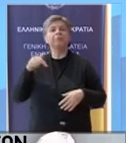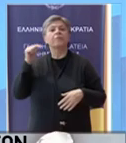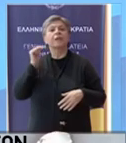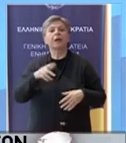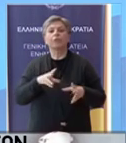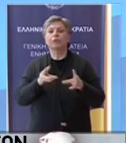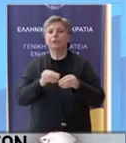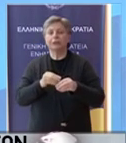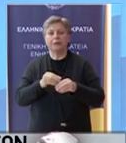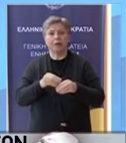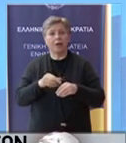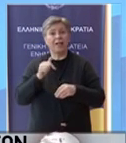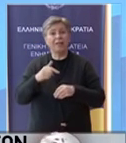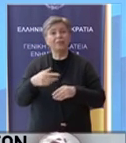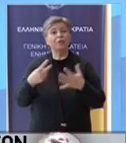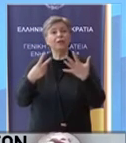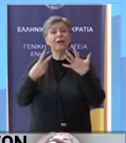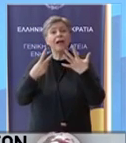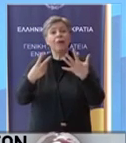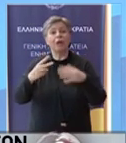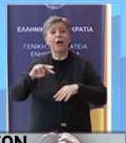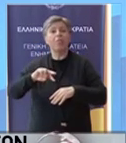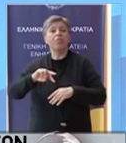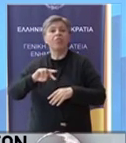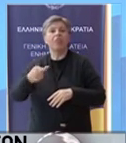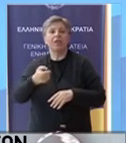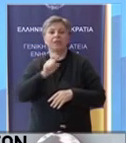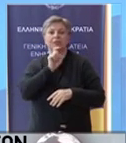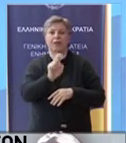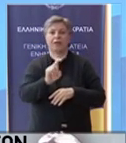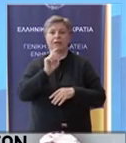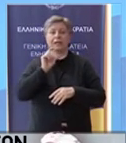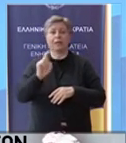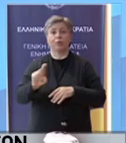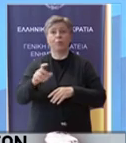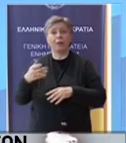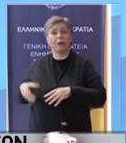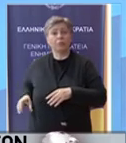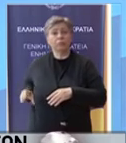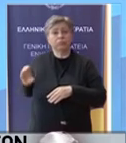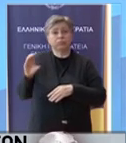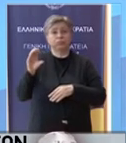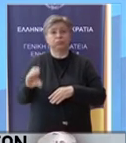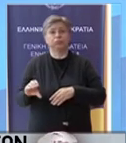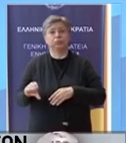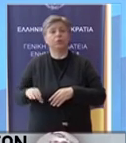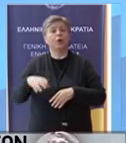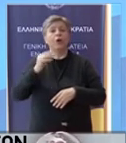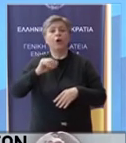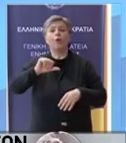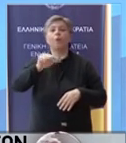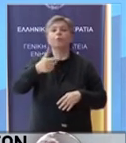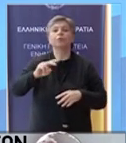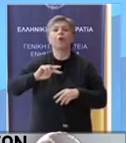ζήτημα, 7 δισεκατομμύρια δαπανήθηκαν κατά την τελευταία περίοδο με βάση το πρώτο και το δεύτερο ΕΣΠΑ για